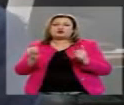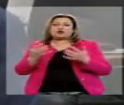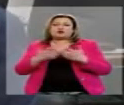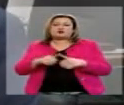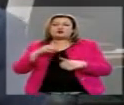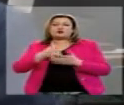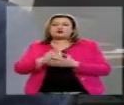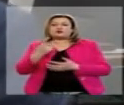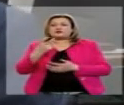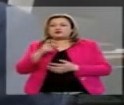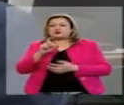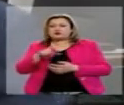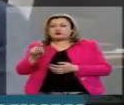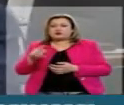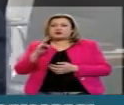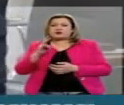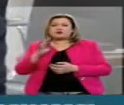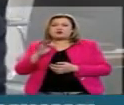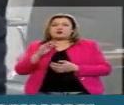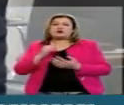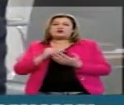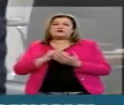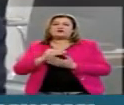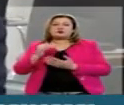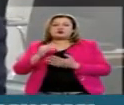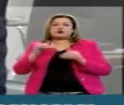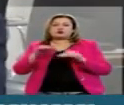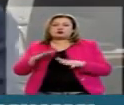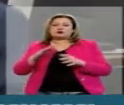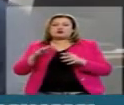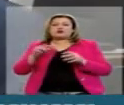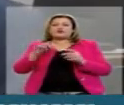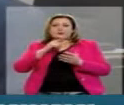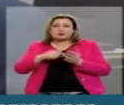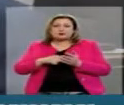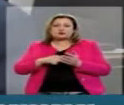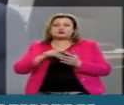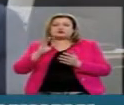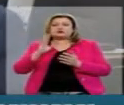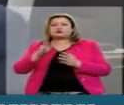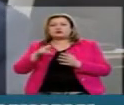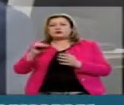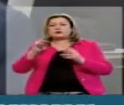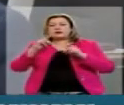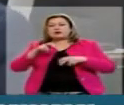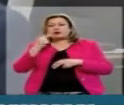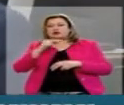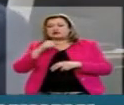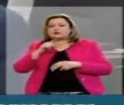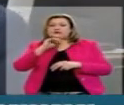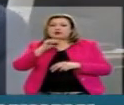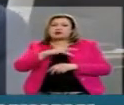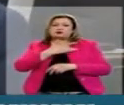адамға дейін арттырған дұрыс. Жаңа заңда осындай тетіктер қаралған және де адвокаттар көрсететін кәсіп қызметтердің сапасына тиімді